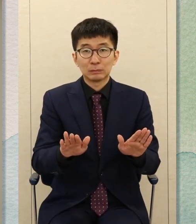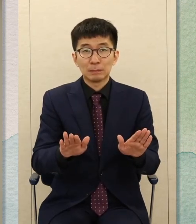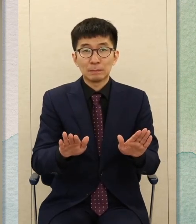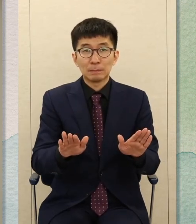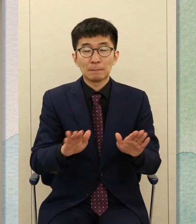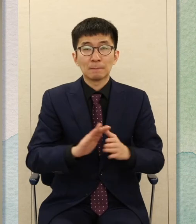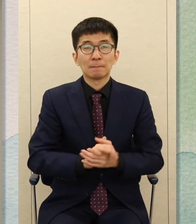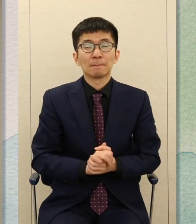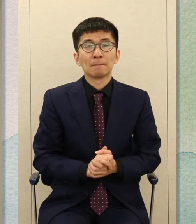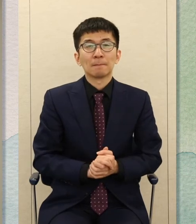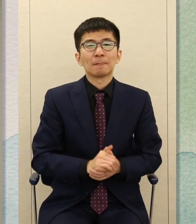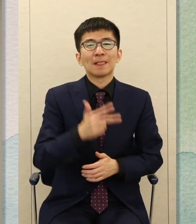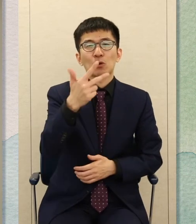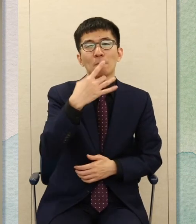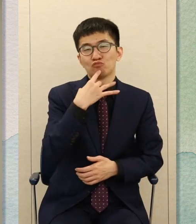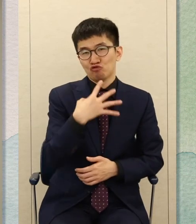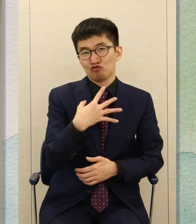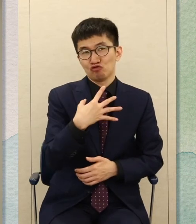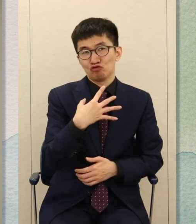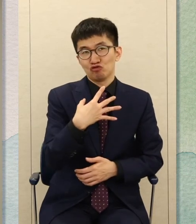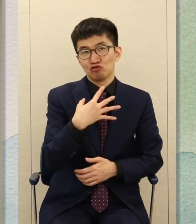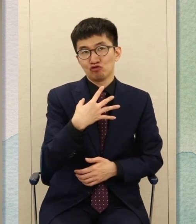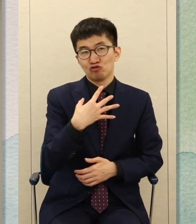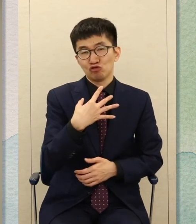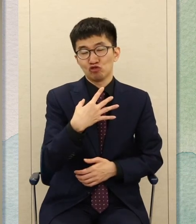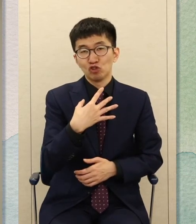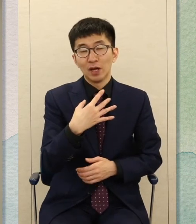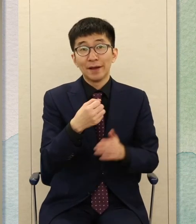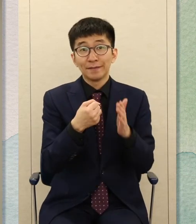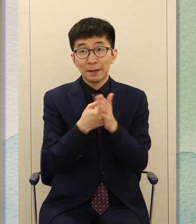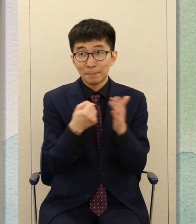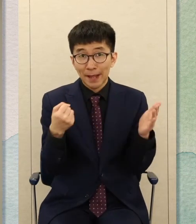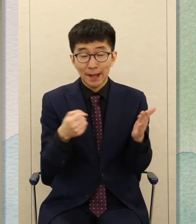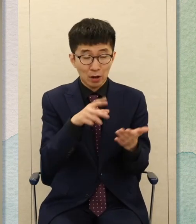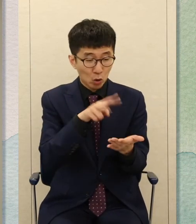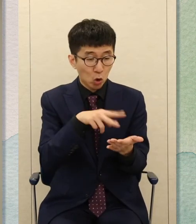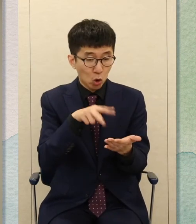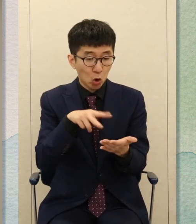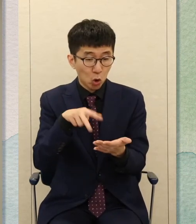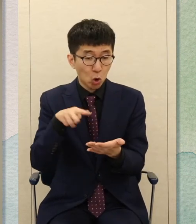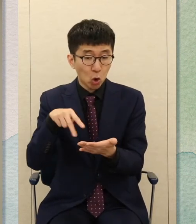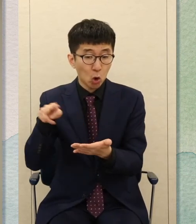모두 읽는 거는 정말 우주를 가져오는 거하고 똑같아서, 예, 그런